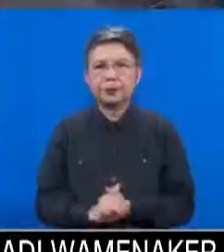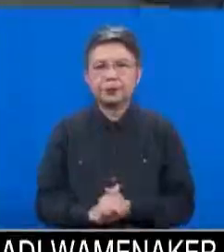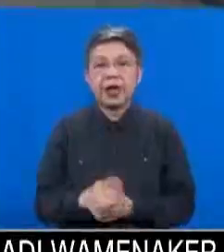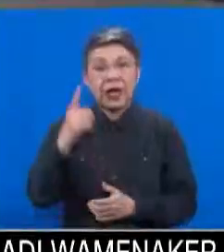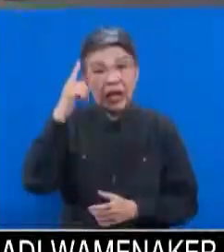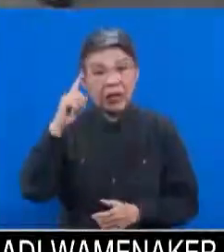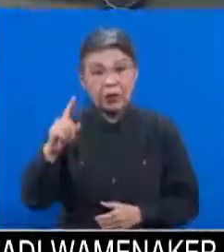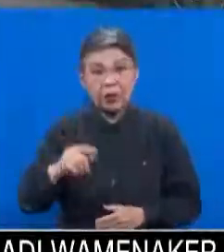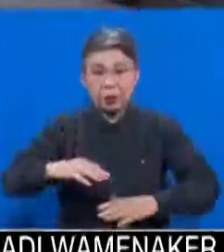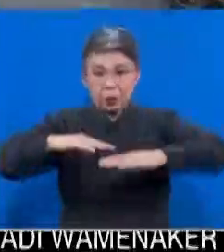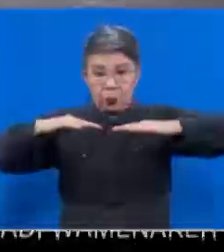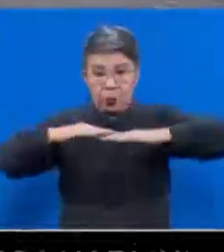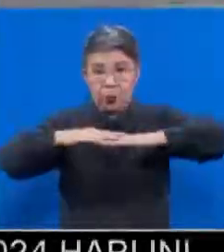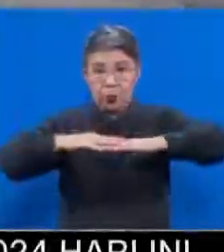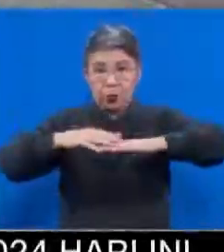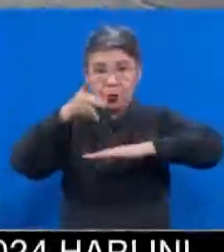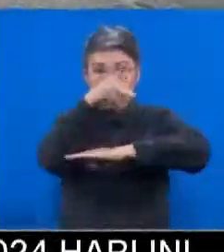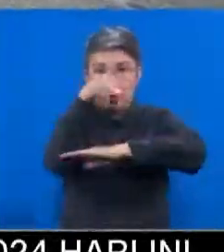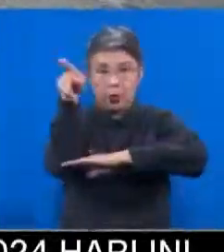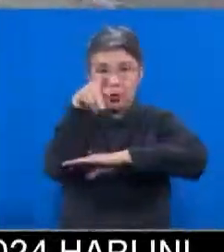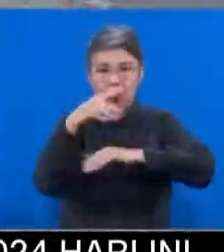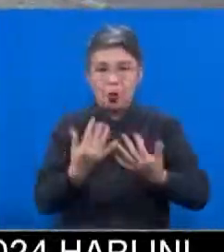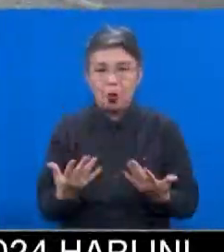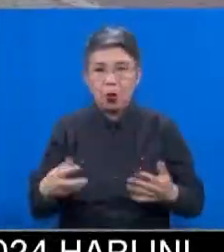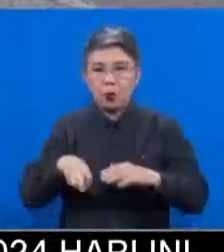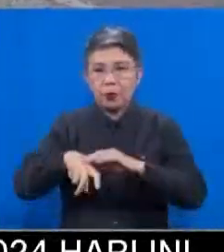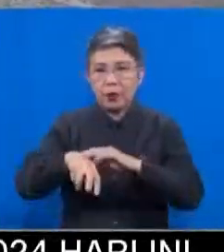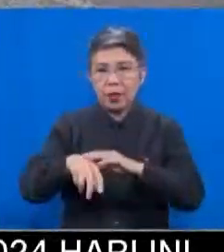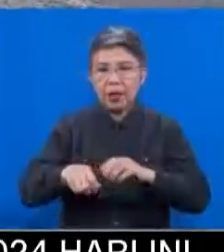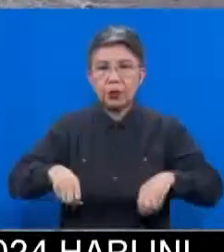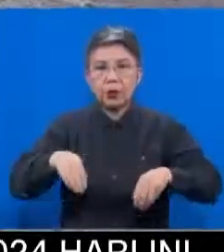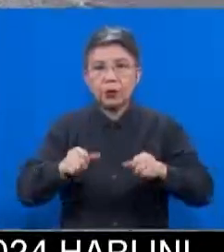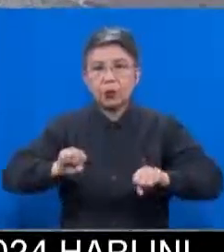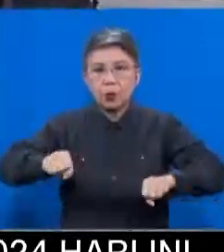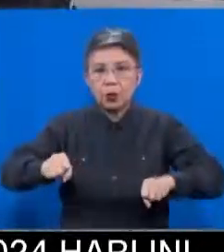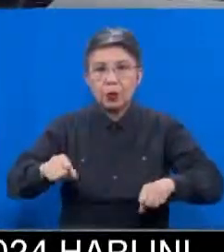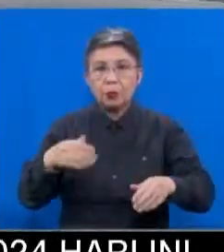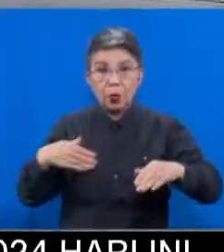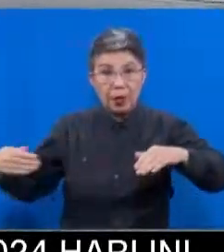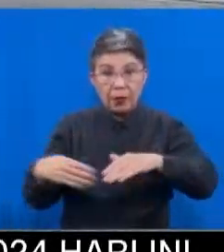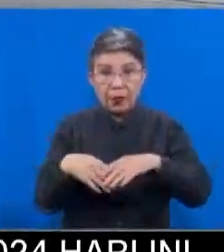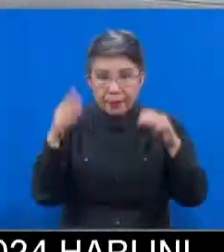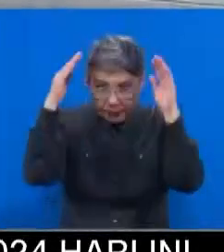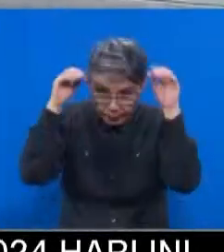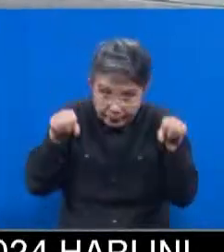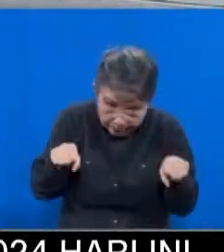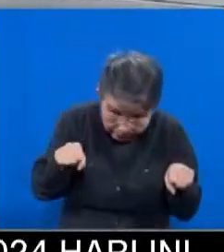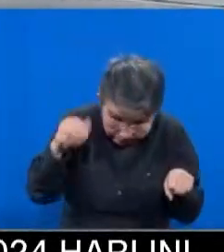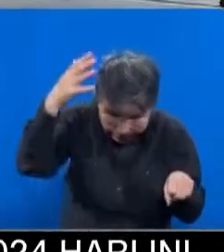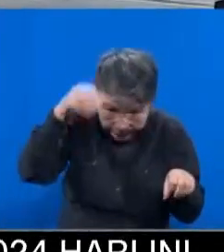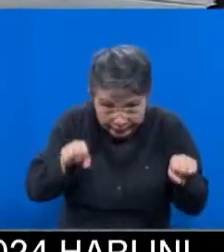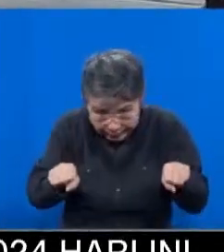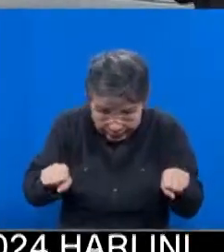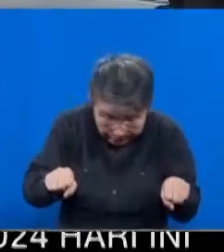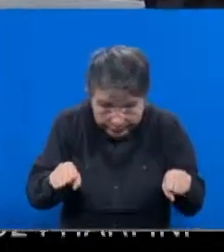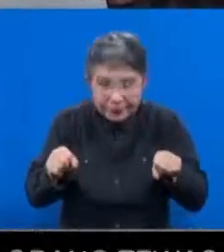Akibat terpasangnya box girder ini, sejumlah warga, baik pejalan kaki maupun pengendara roda 2 yang hendak melintas, terpaksa menundukkan